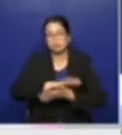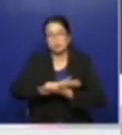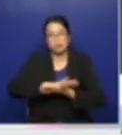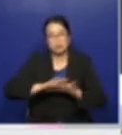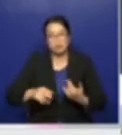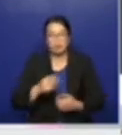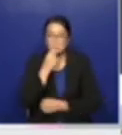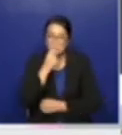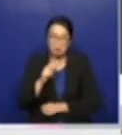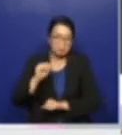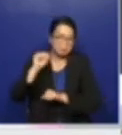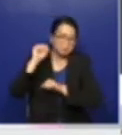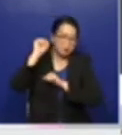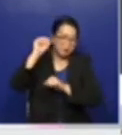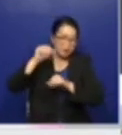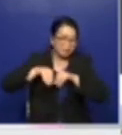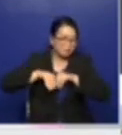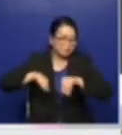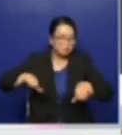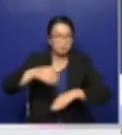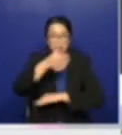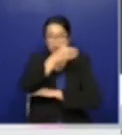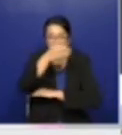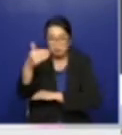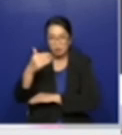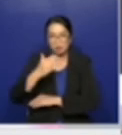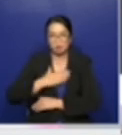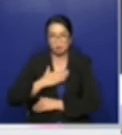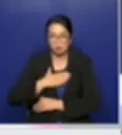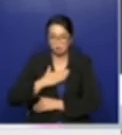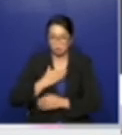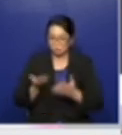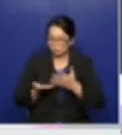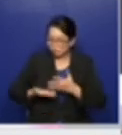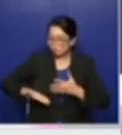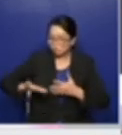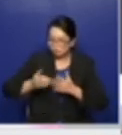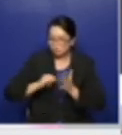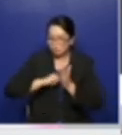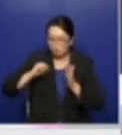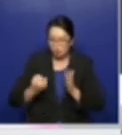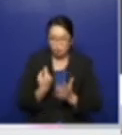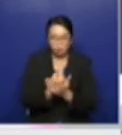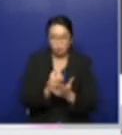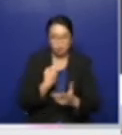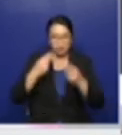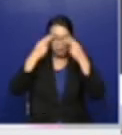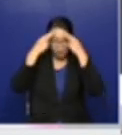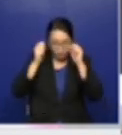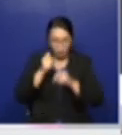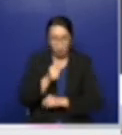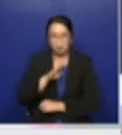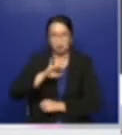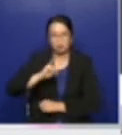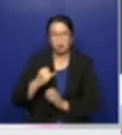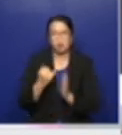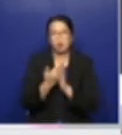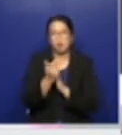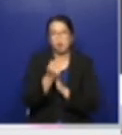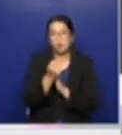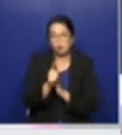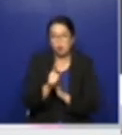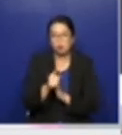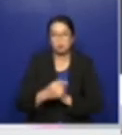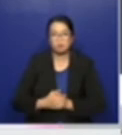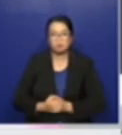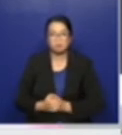แล้วก็ประกาศเป็นวาระแห่งชาติใช่ไหมผมนี่อยู่ในระดับจังหวัดฮะผมเป็นตัวแทนนายกอบจ.อุดรไปประชุมคณะ